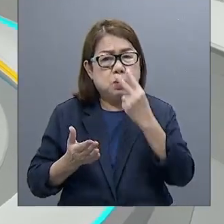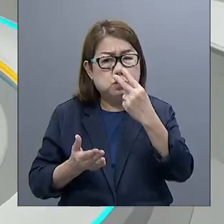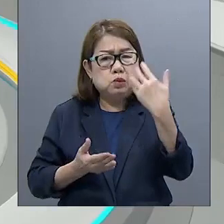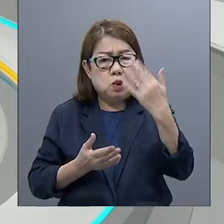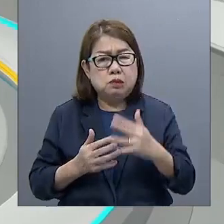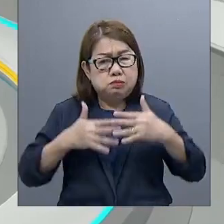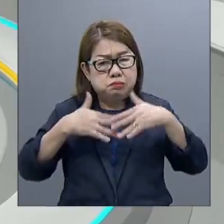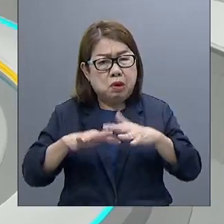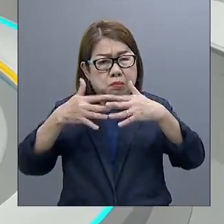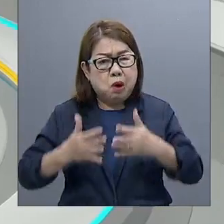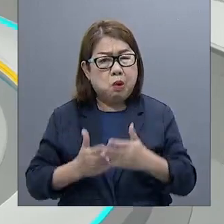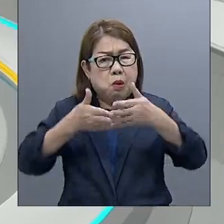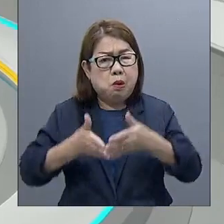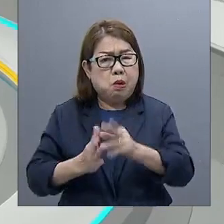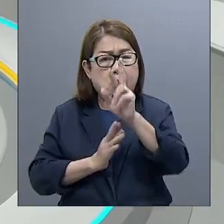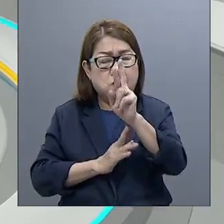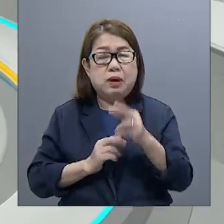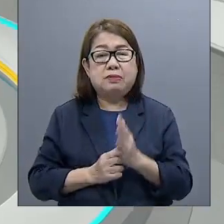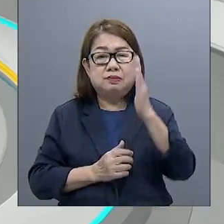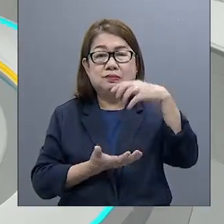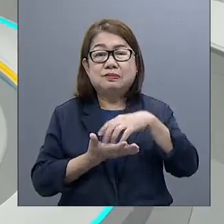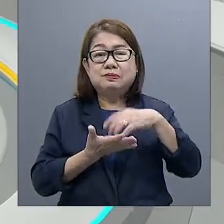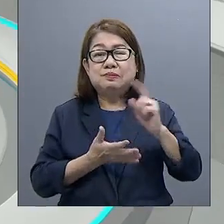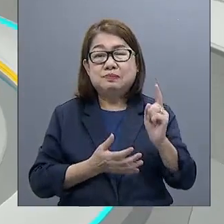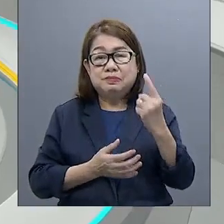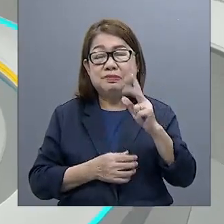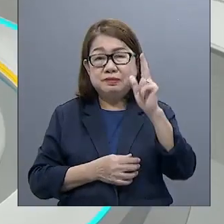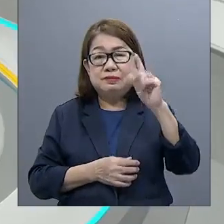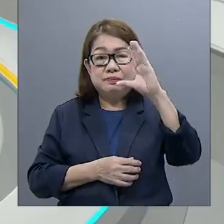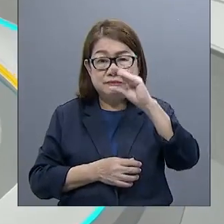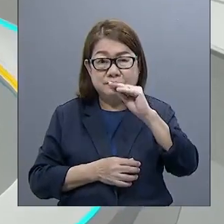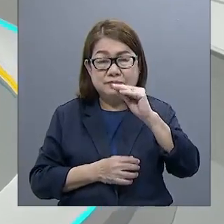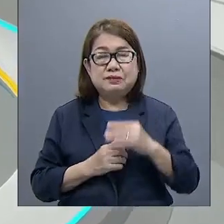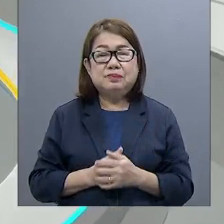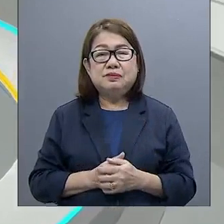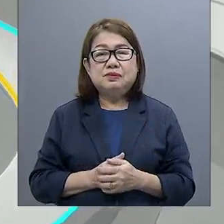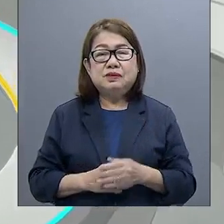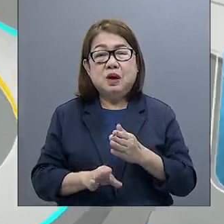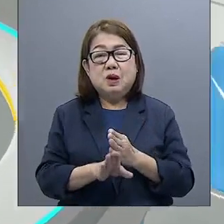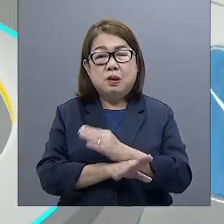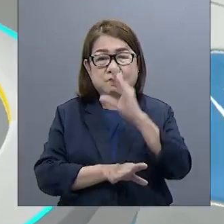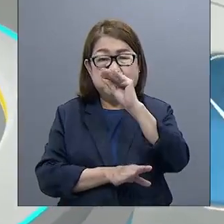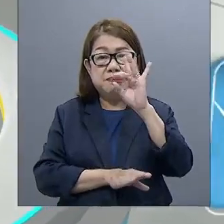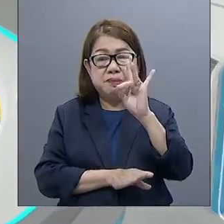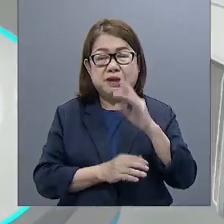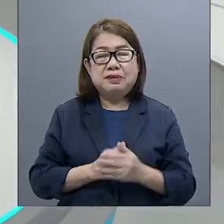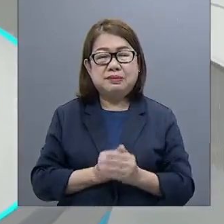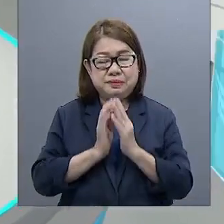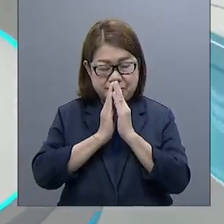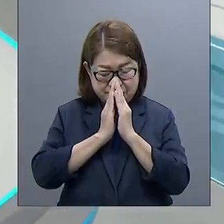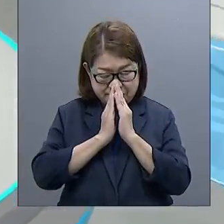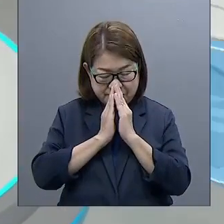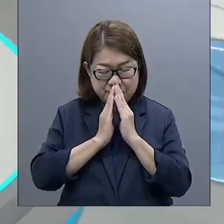จากคลนลมแรงกัไ้ด้วยค่ะและกบมาติดตามรายงานสภาพปกดได้ใหมในช่วงขาวข้ามิติใหม่เวลาก่อน 2 ถุ่งสวสดีค่ะ